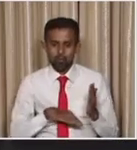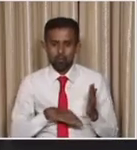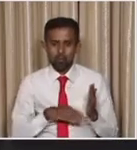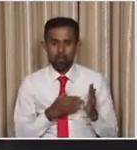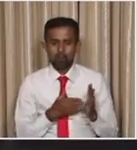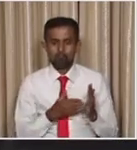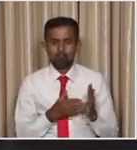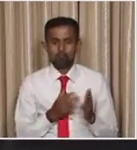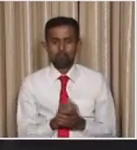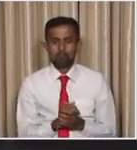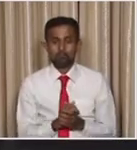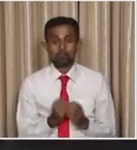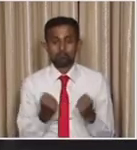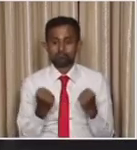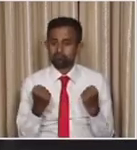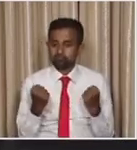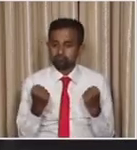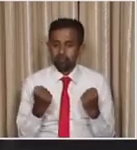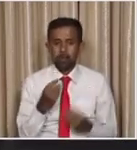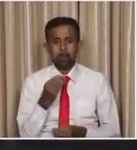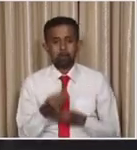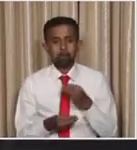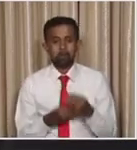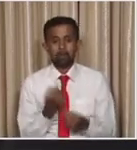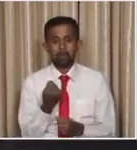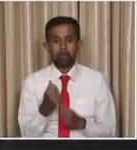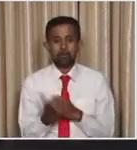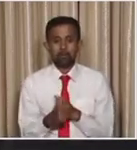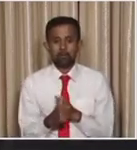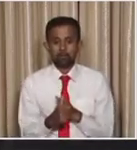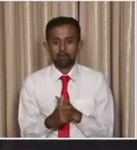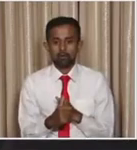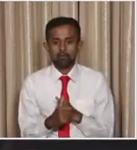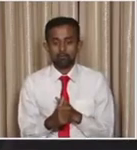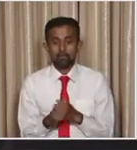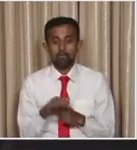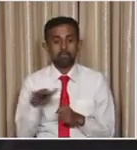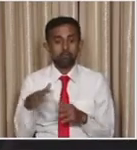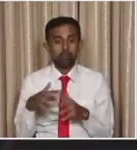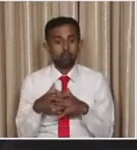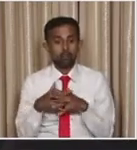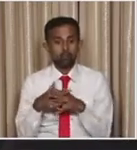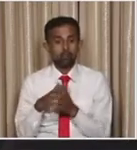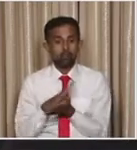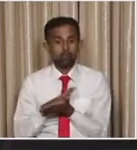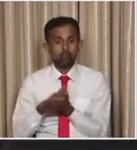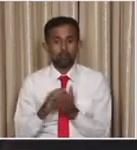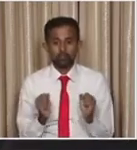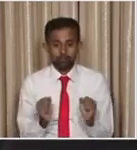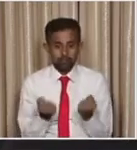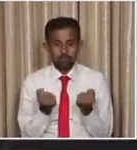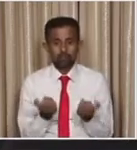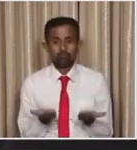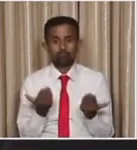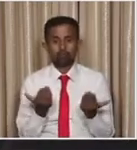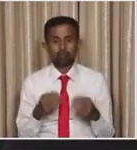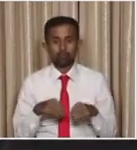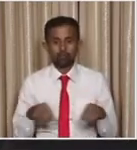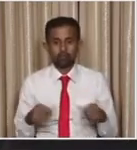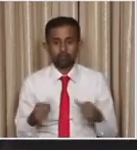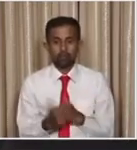සභාපතිතුමනි ශක්තිමත් වෙළඳ ආර්ථිකයක් හදන්න, ඒ වගේම සමාජ ආරක්ෂණය ශක්තිමත් කරන්න, කෘෂි